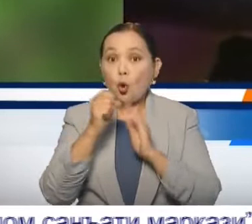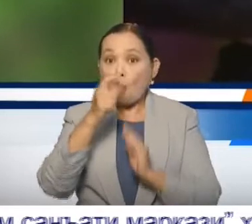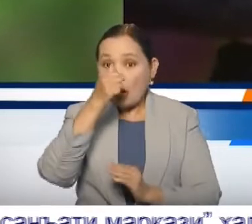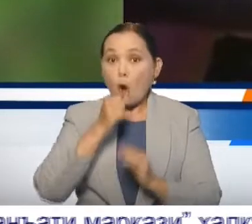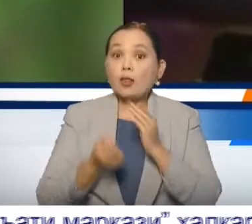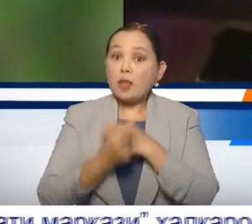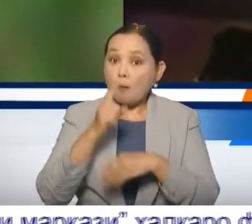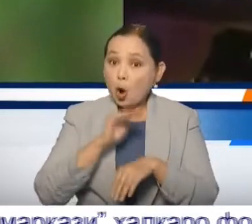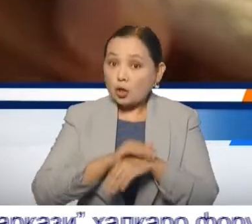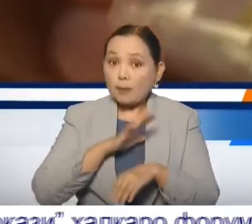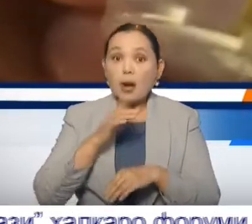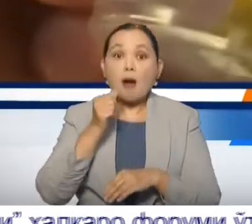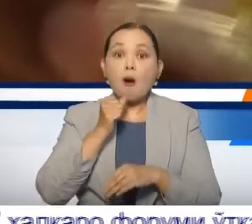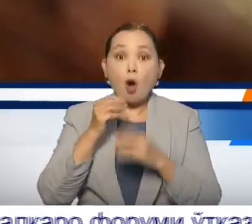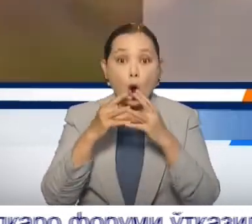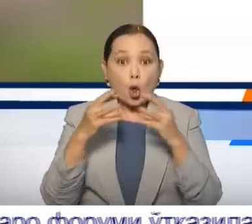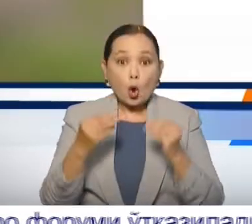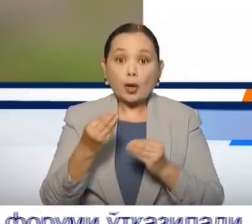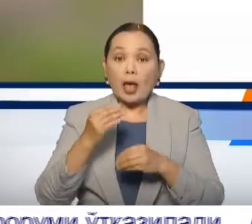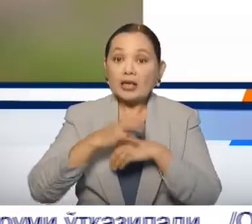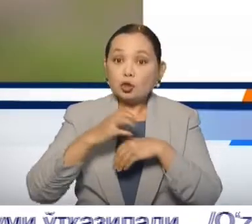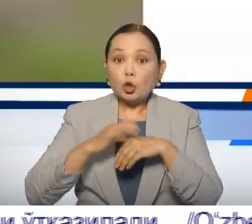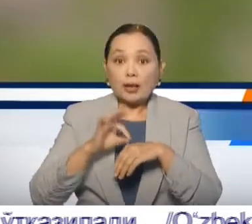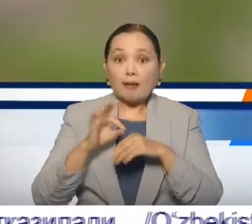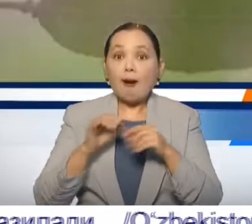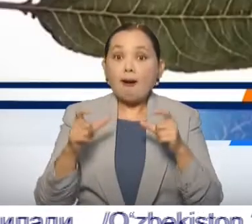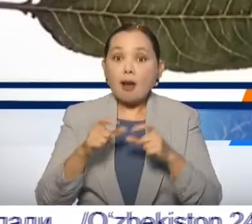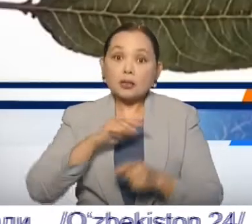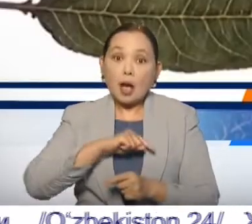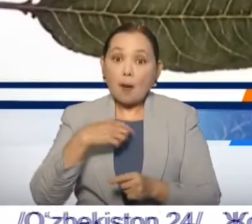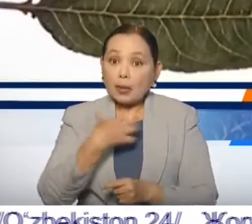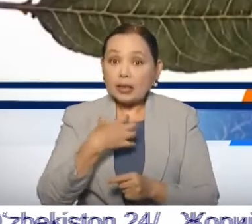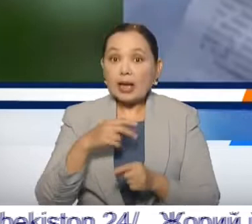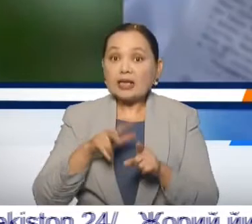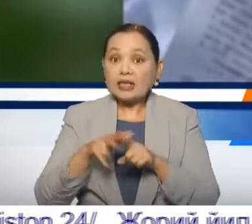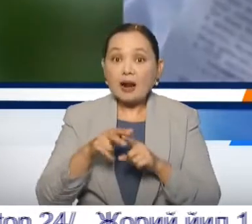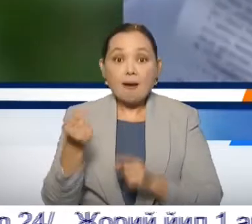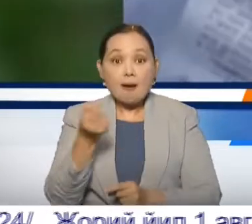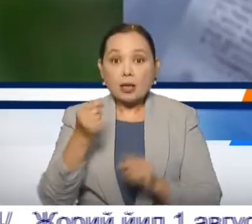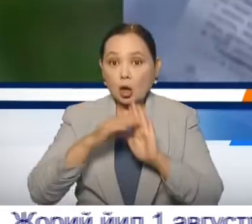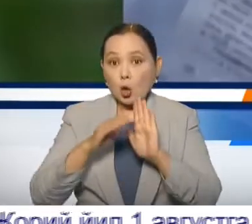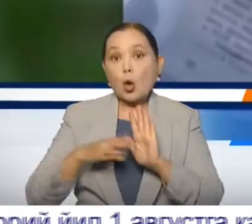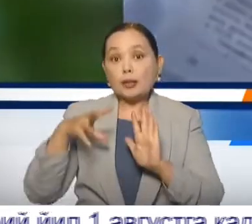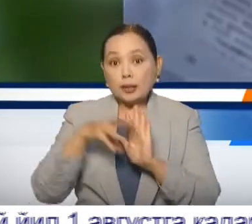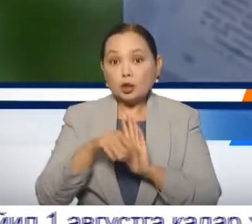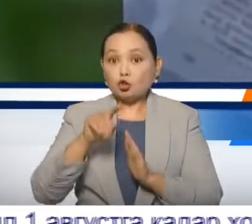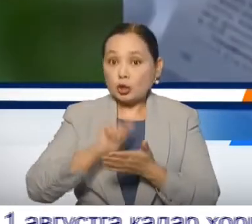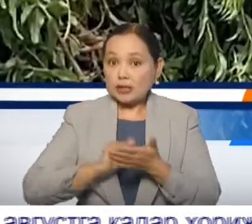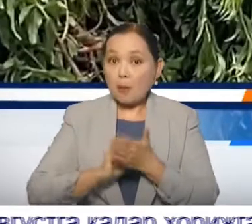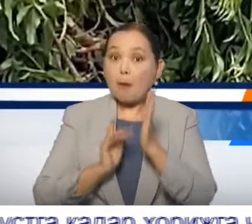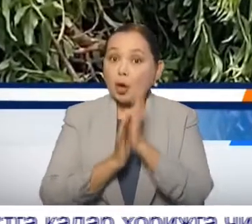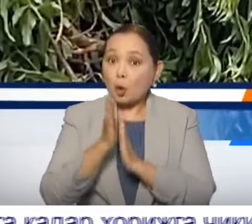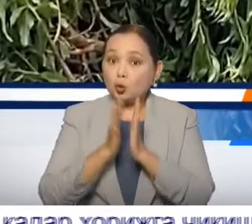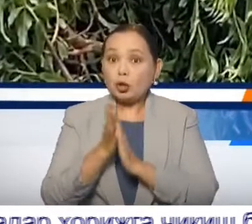намоён бўлади. Олхорнинг чўтир касаллиги Ўзбекистон учун карантин аҳамиятга эга бўлган зарарли организмлар рўйхатига киритилган. Шу сабабли кўчатлар